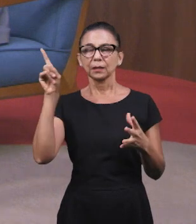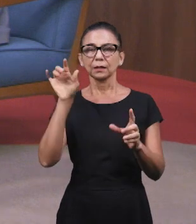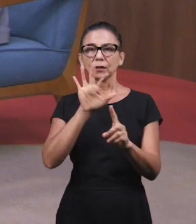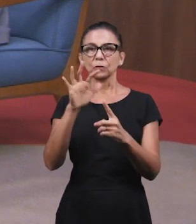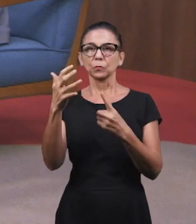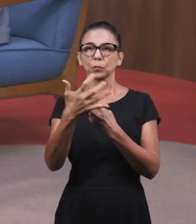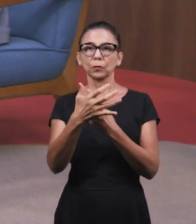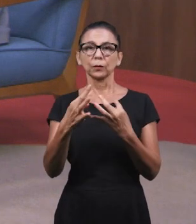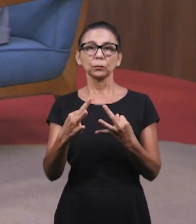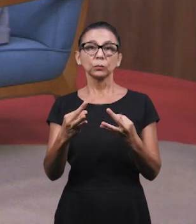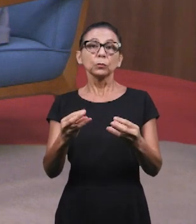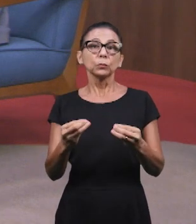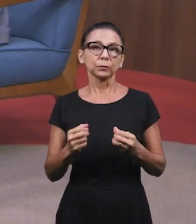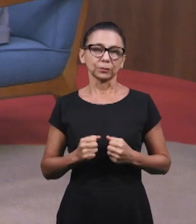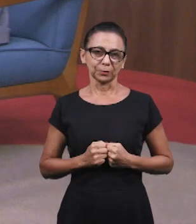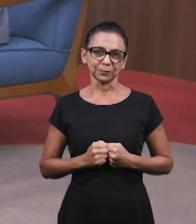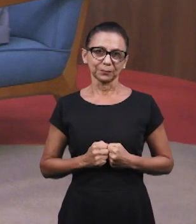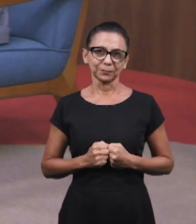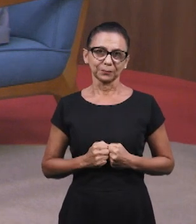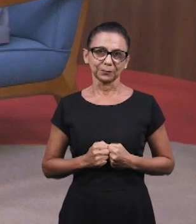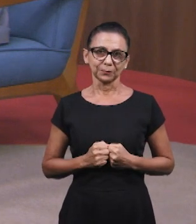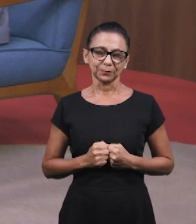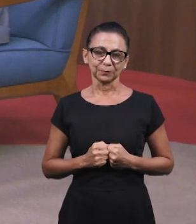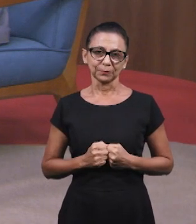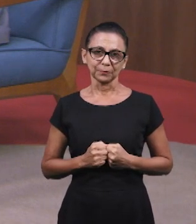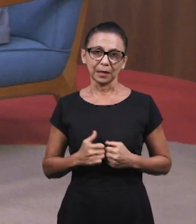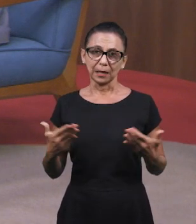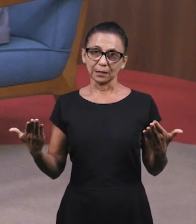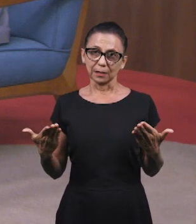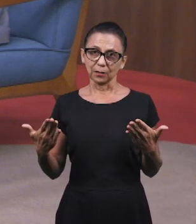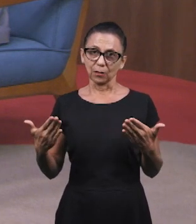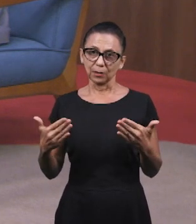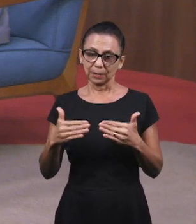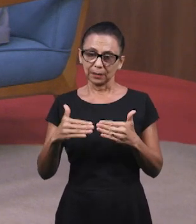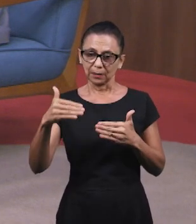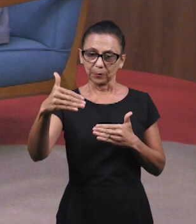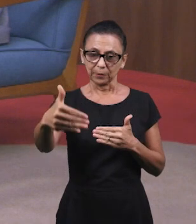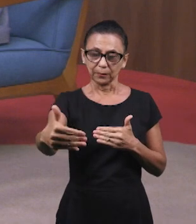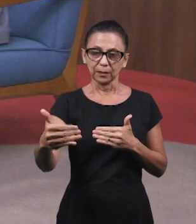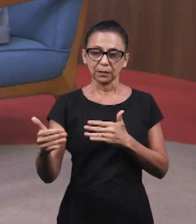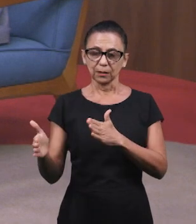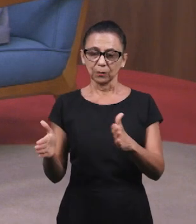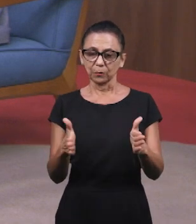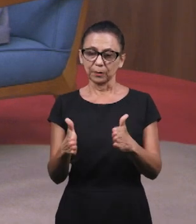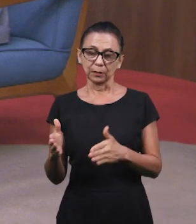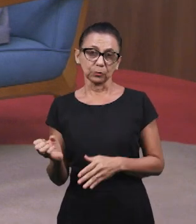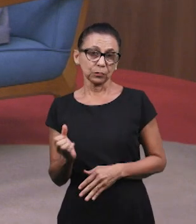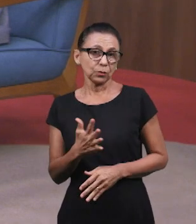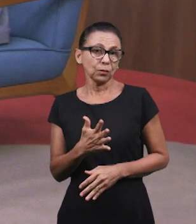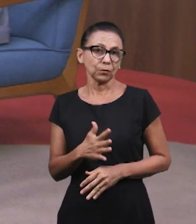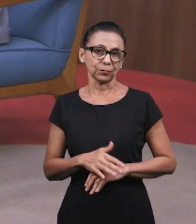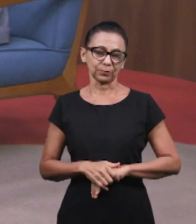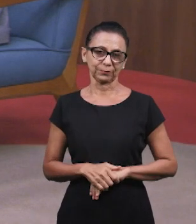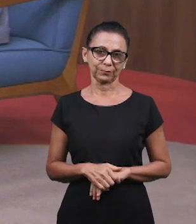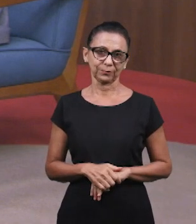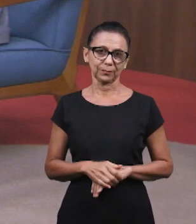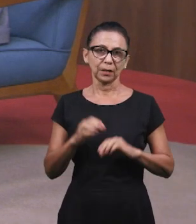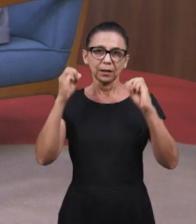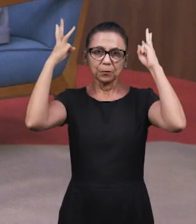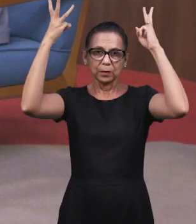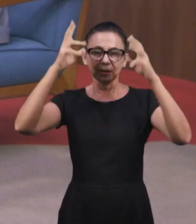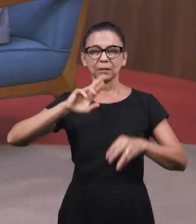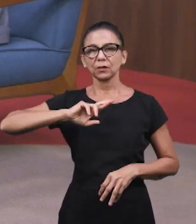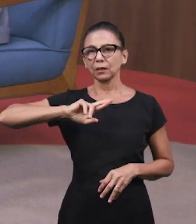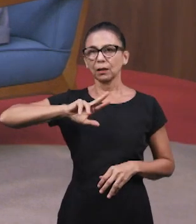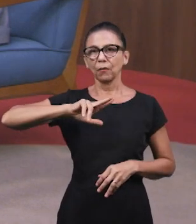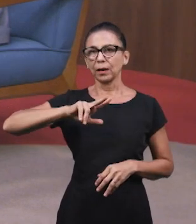une nouvelle étape. Moïse, il n'était plus. Pendant il était présent pendant beaucoup de